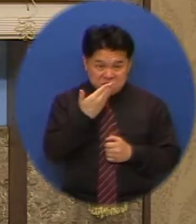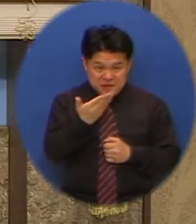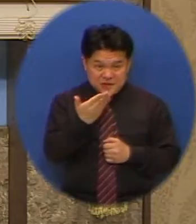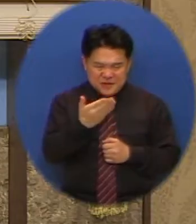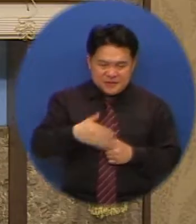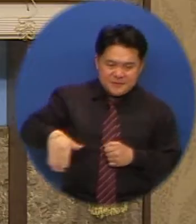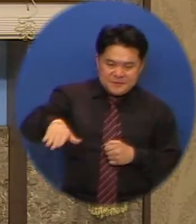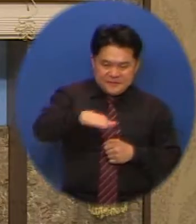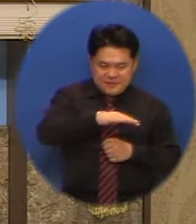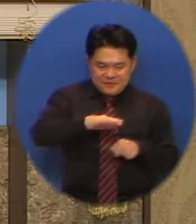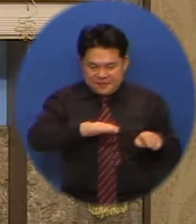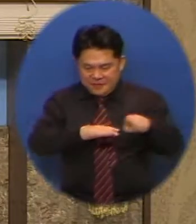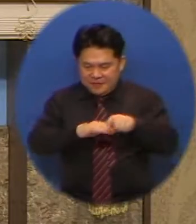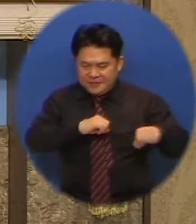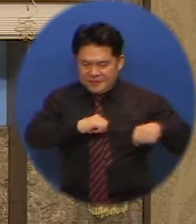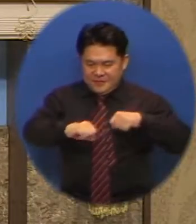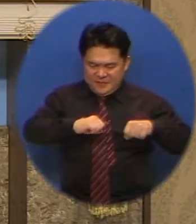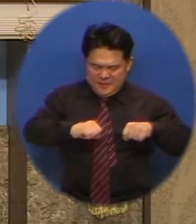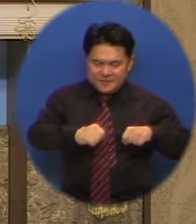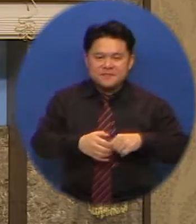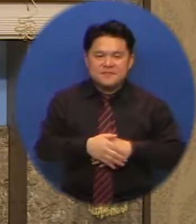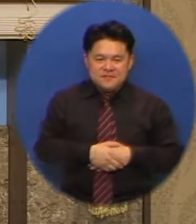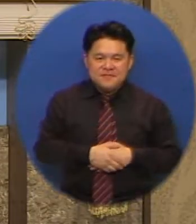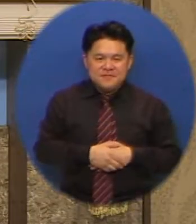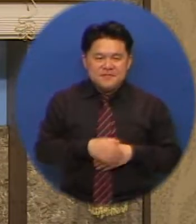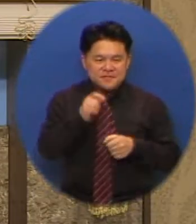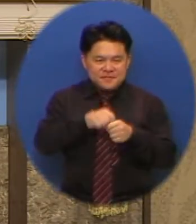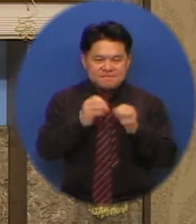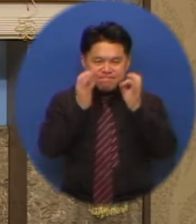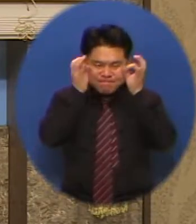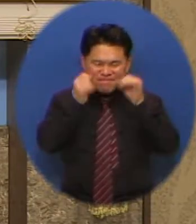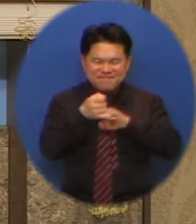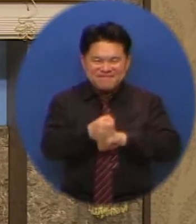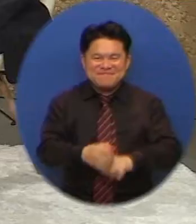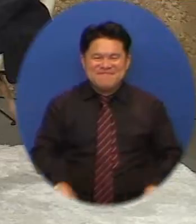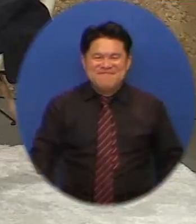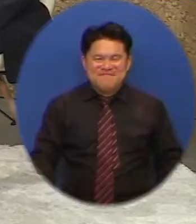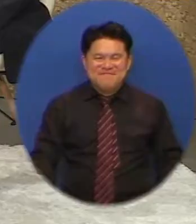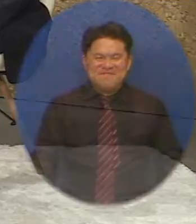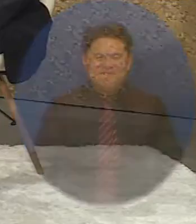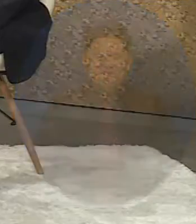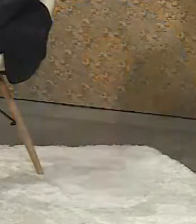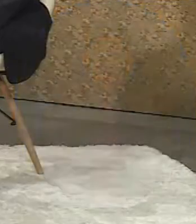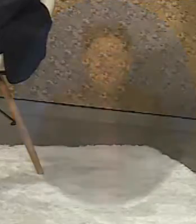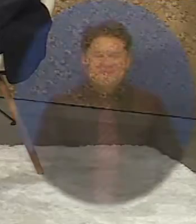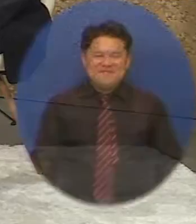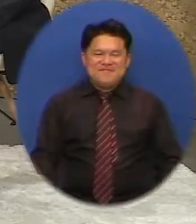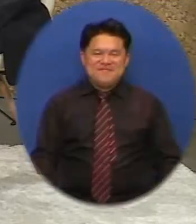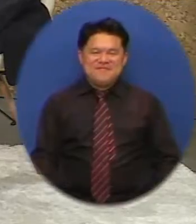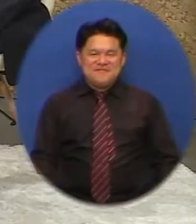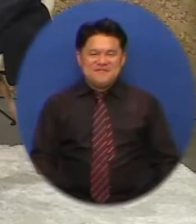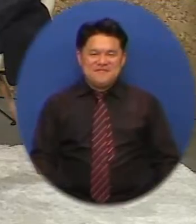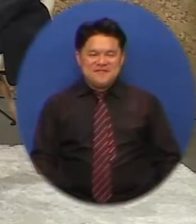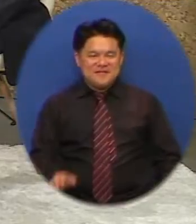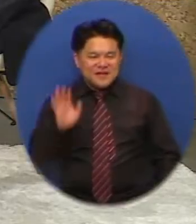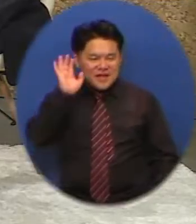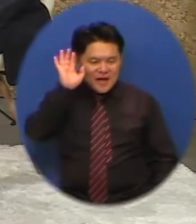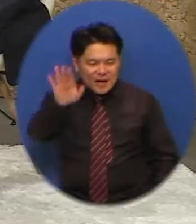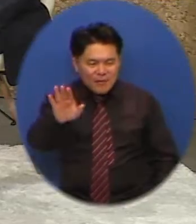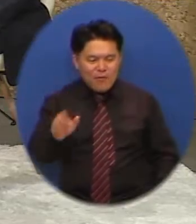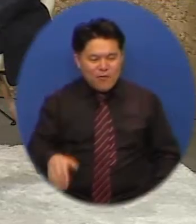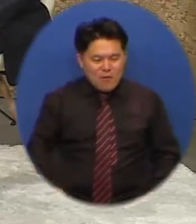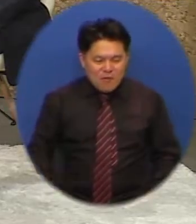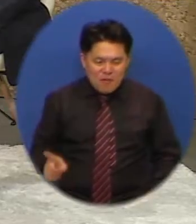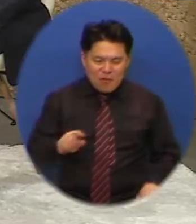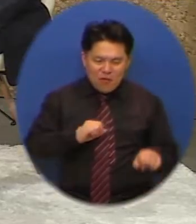우리가 중심적인 역할을 하도록 하여간 최선을 다하겠습니다. 네, 뭔가 굉장히 이렇게 하셔야 할